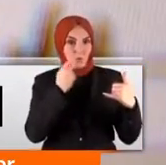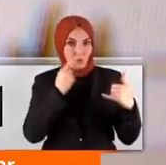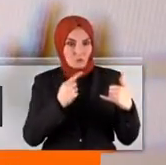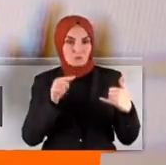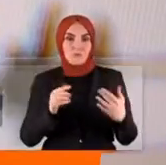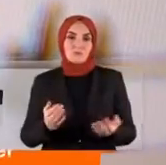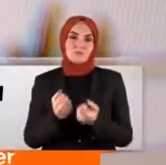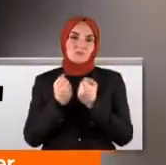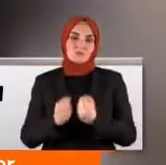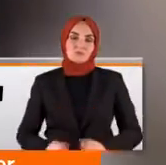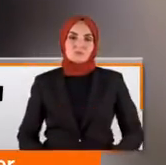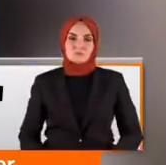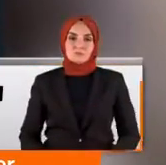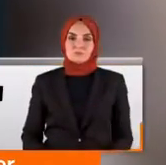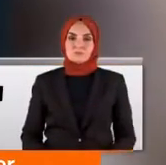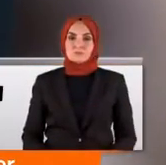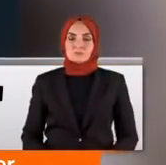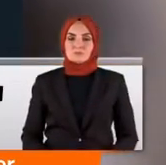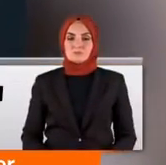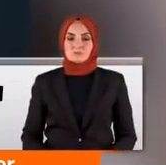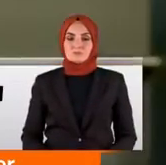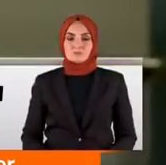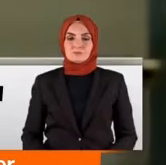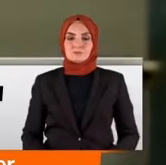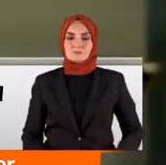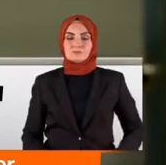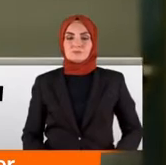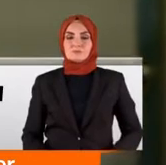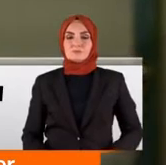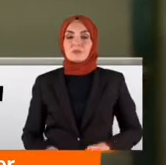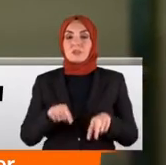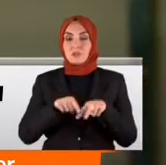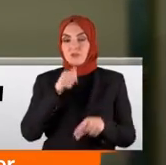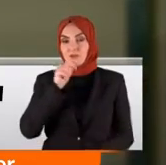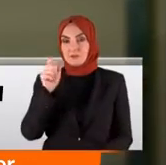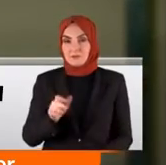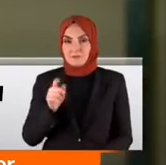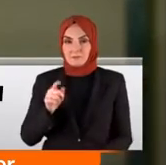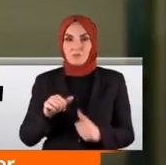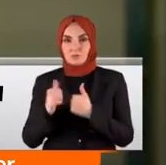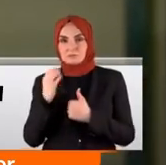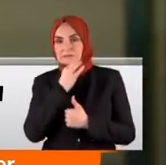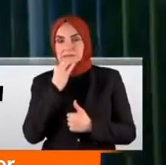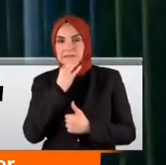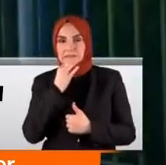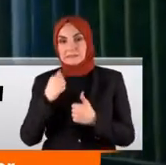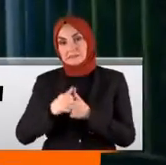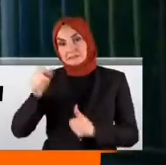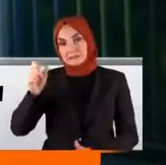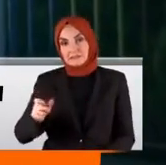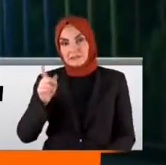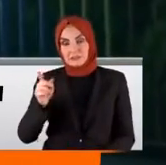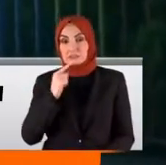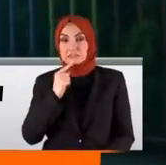Erdal bizimdir. Kafasını gözünü kırdırır onun. Tabii yetki var onda ya. Necati Şaşmaz boşanma aşamasında olduğu eşini iddiaya göre